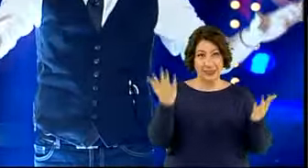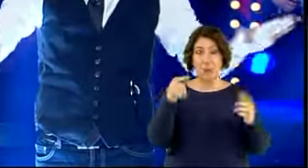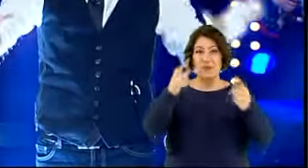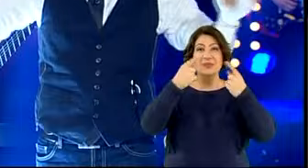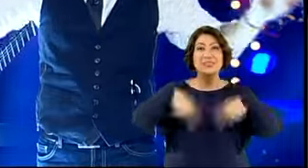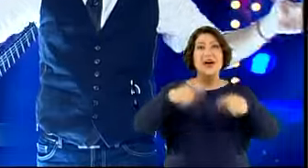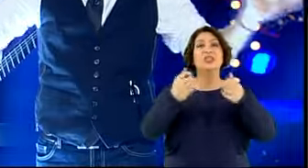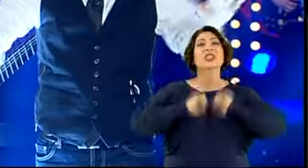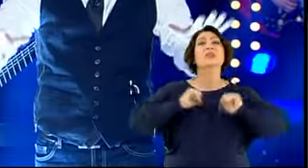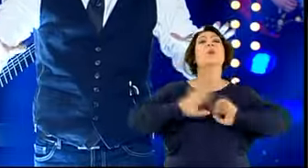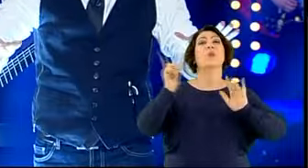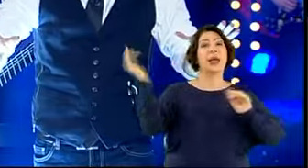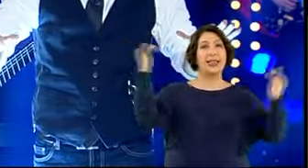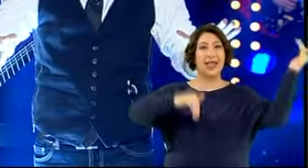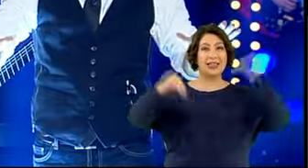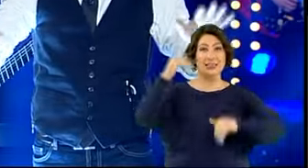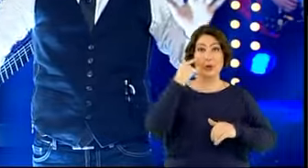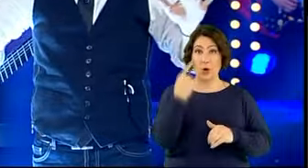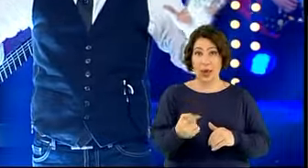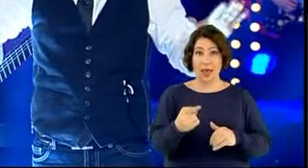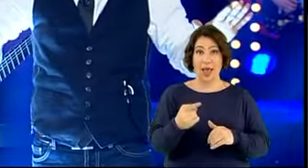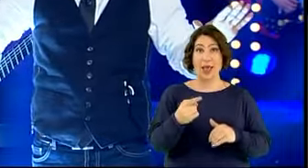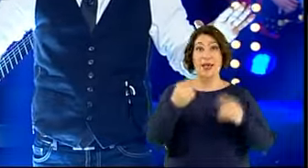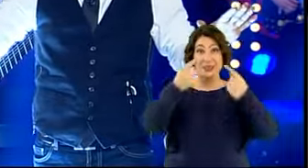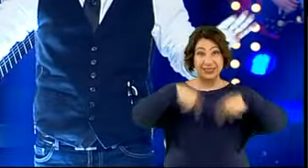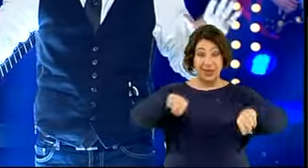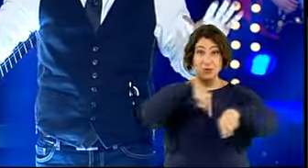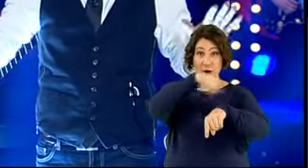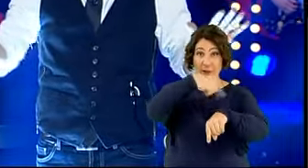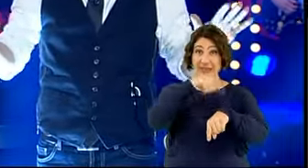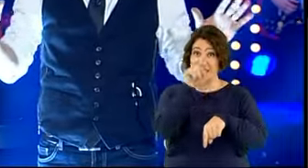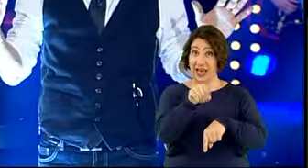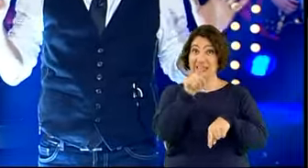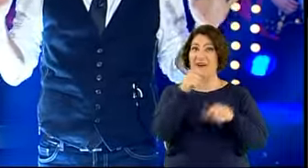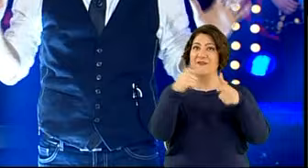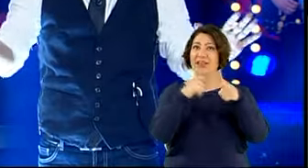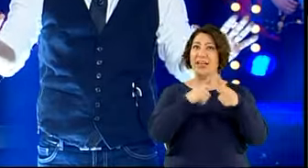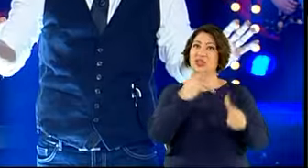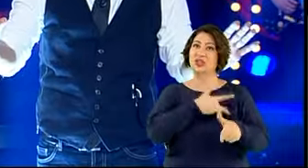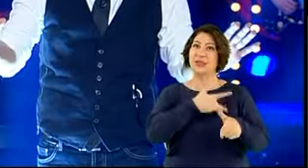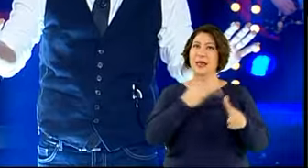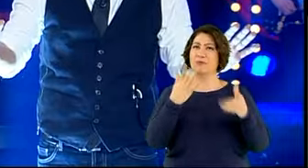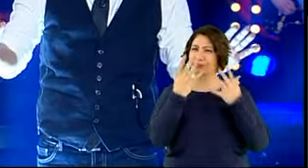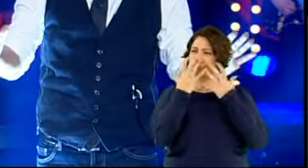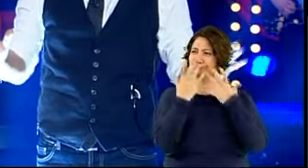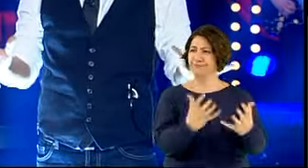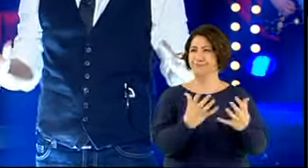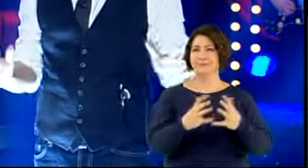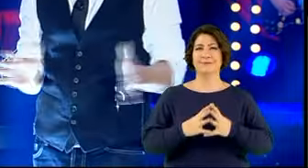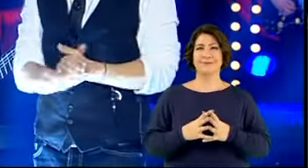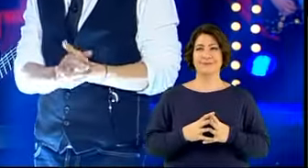vizeye çalışmamalarınıza kalkıp buraya geldiğinize göre vize döneminde sizi Fettah Can'a boğacağız.